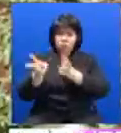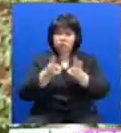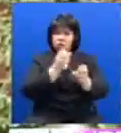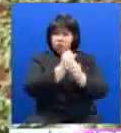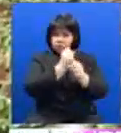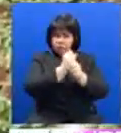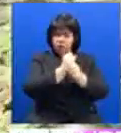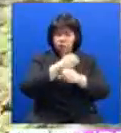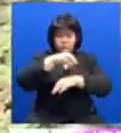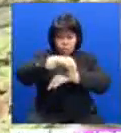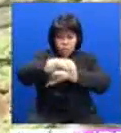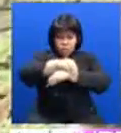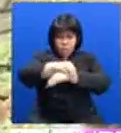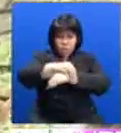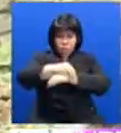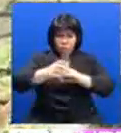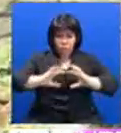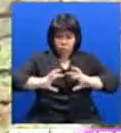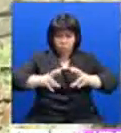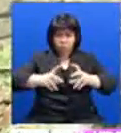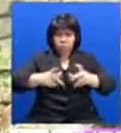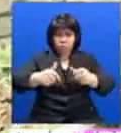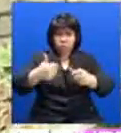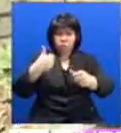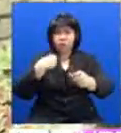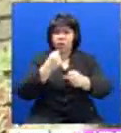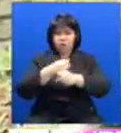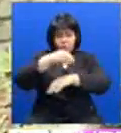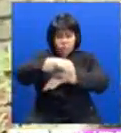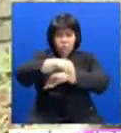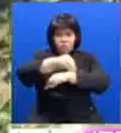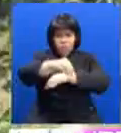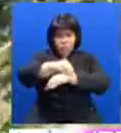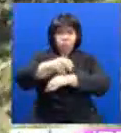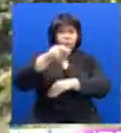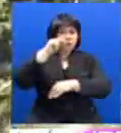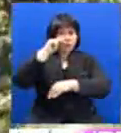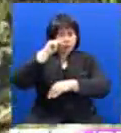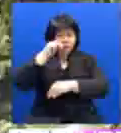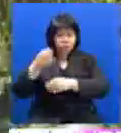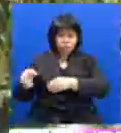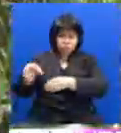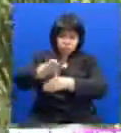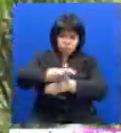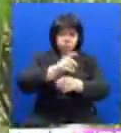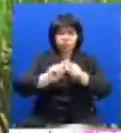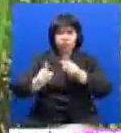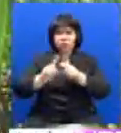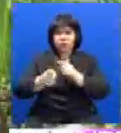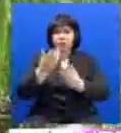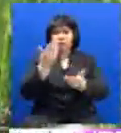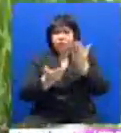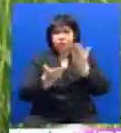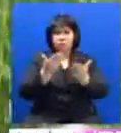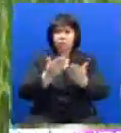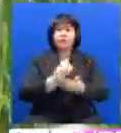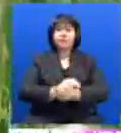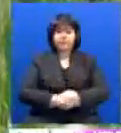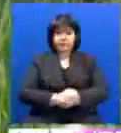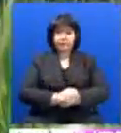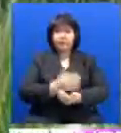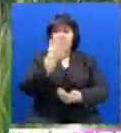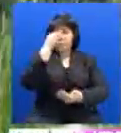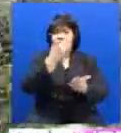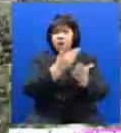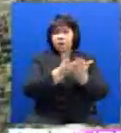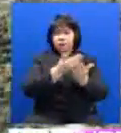ต่างๆตั้งแต่การไถตีดินเตรียมการเพาะปลูกการจัดสรรน้ำเข้านาตามความต้องการของเมล็ดพันธุ์ข้าวเพื่อลดต้นทุน